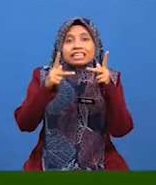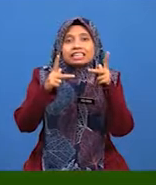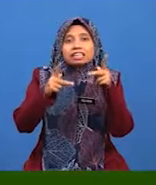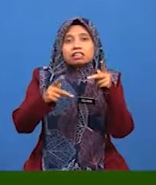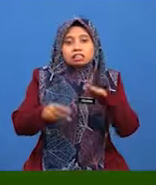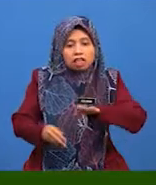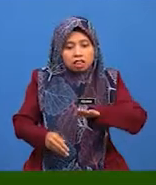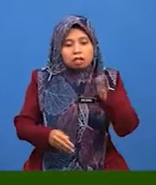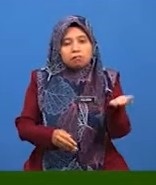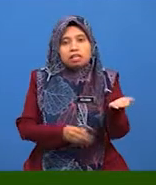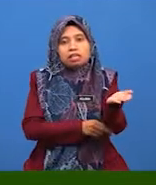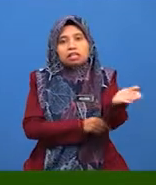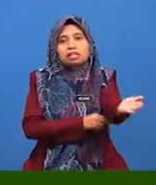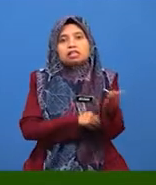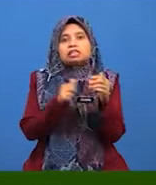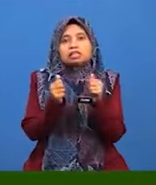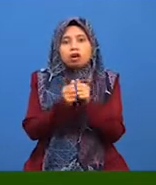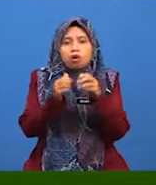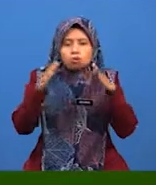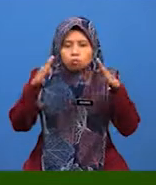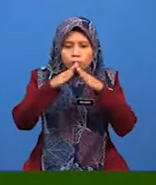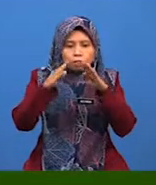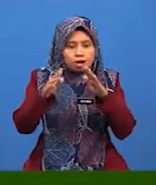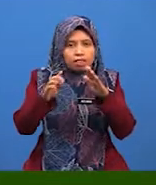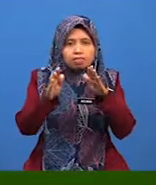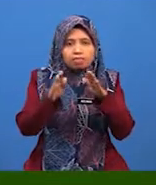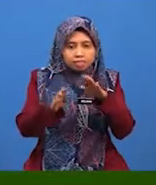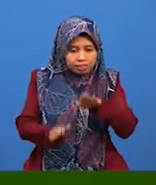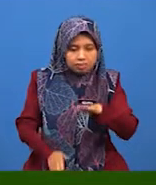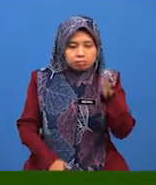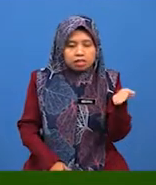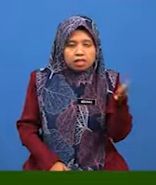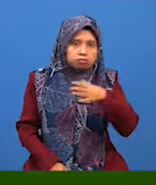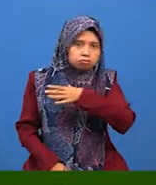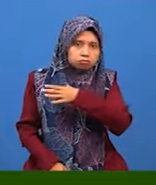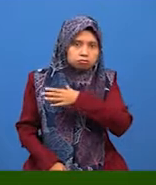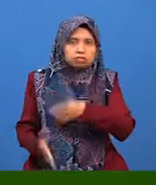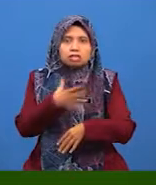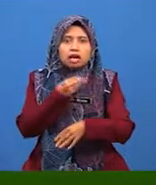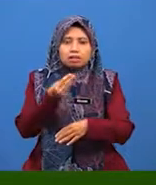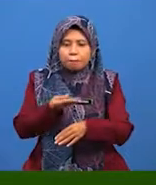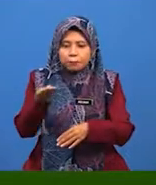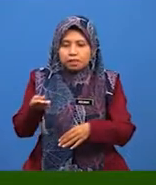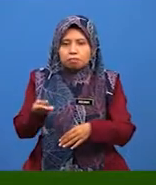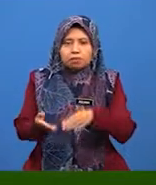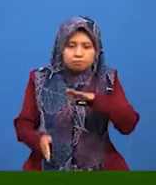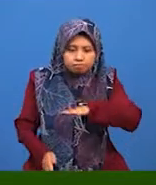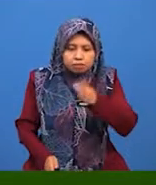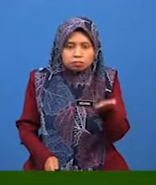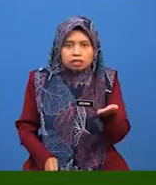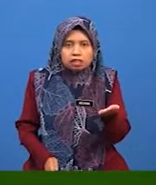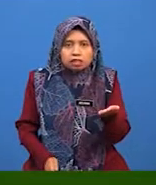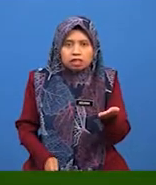terbalik, rumah terbalik dan benda-benda yang terbalik itu